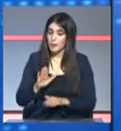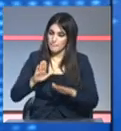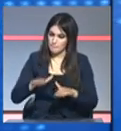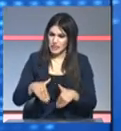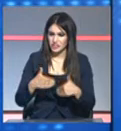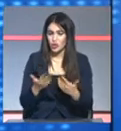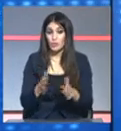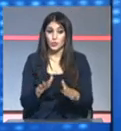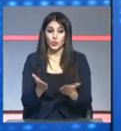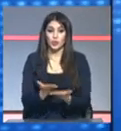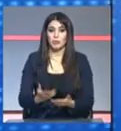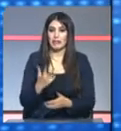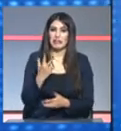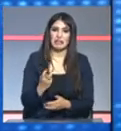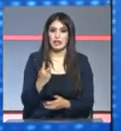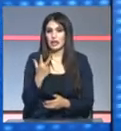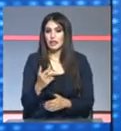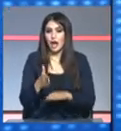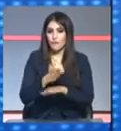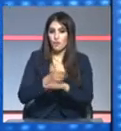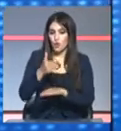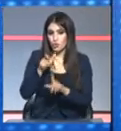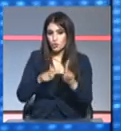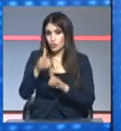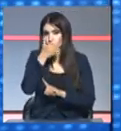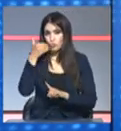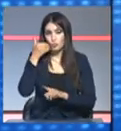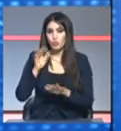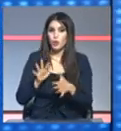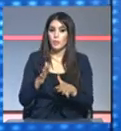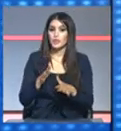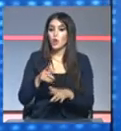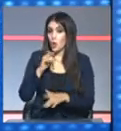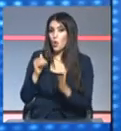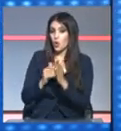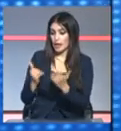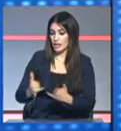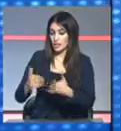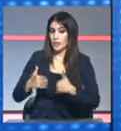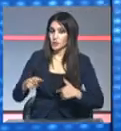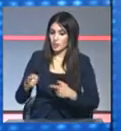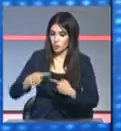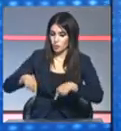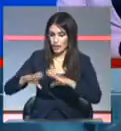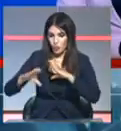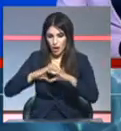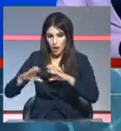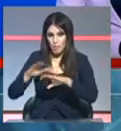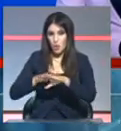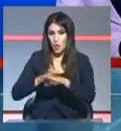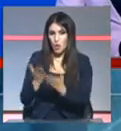حتى ت والانهار ان توقع اللي بيصير الاجتماع الوضع